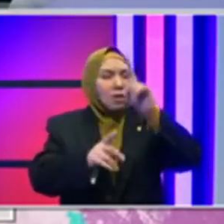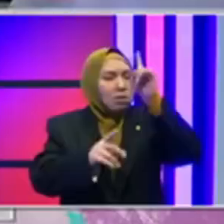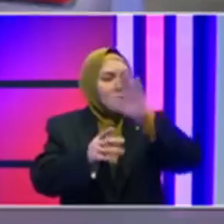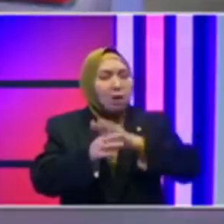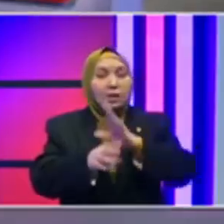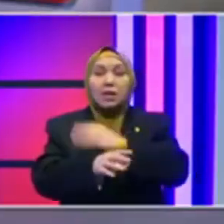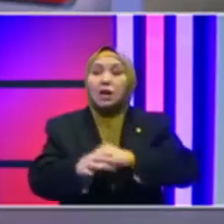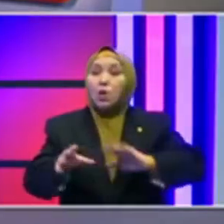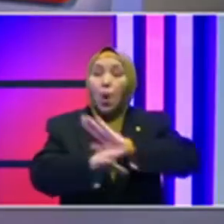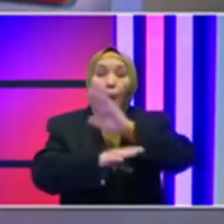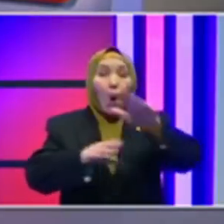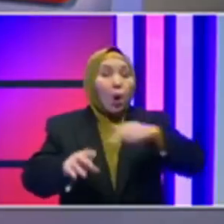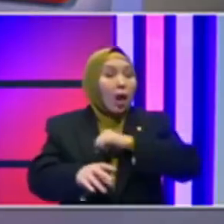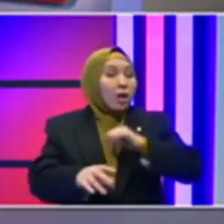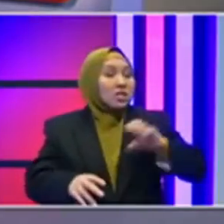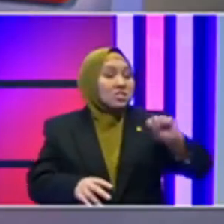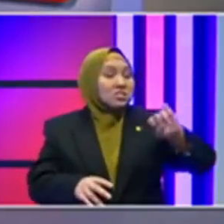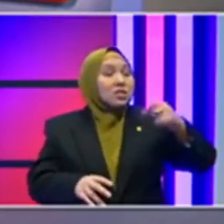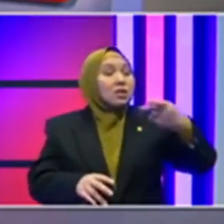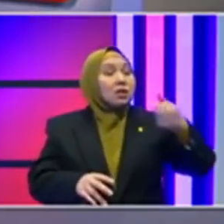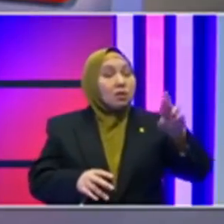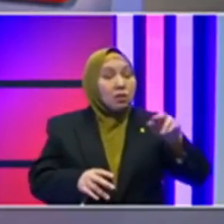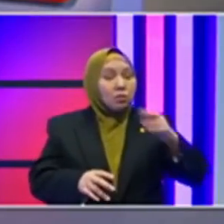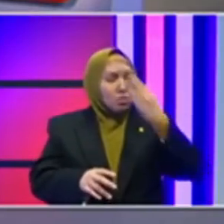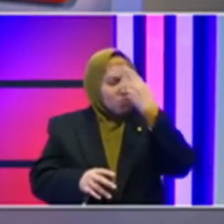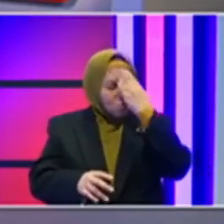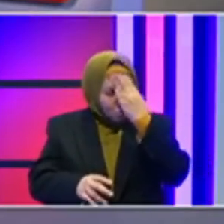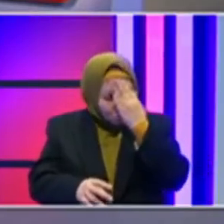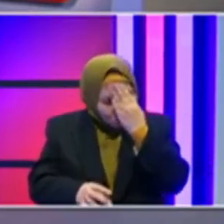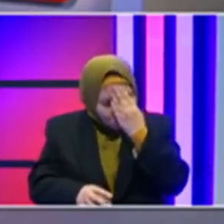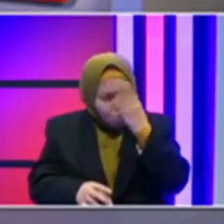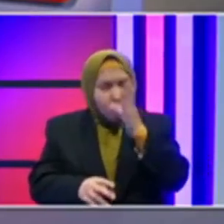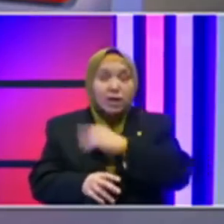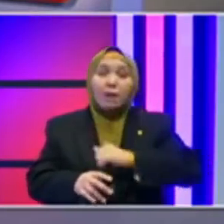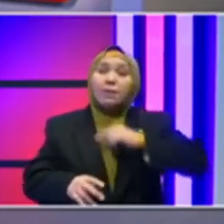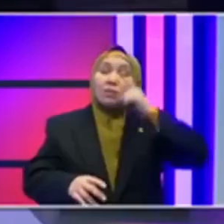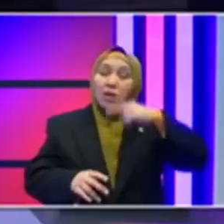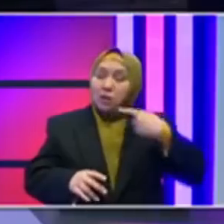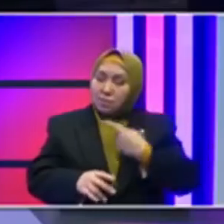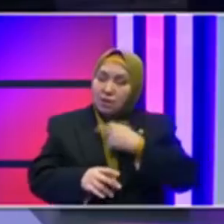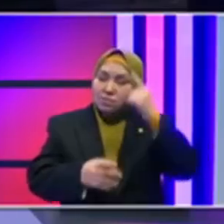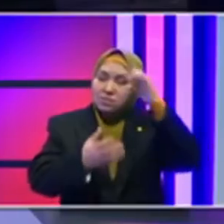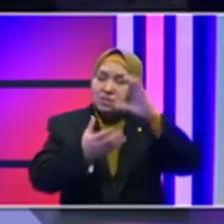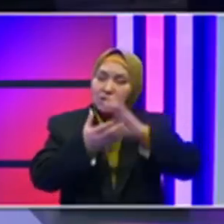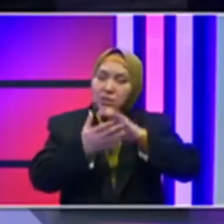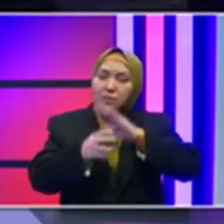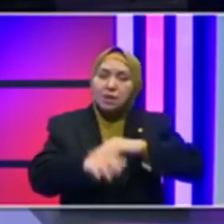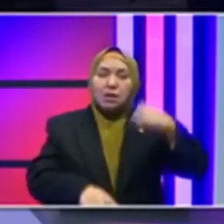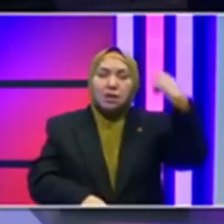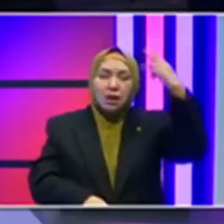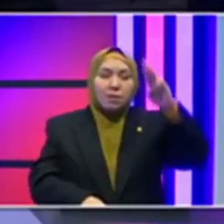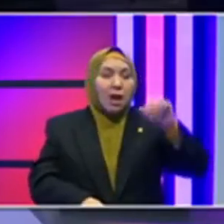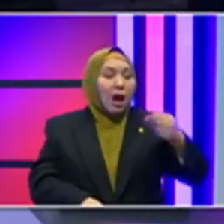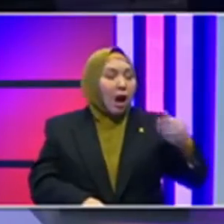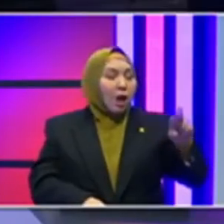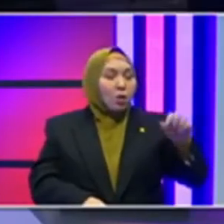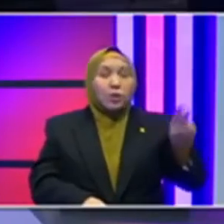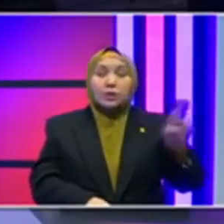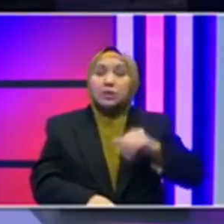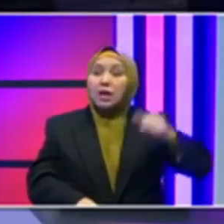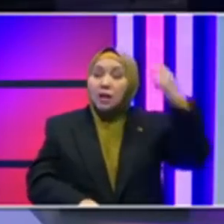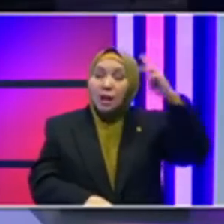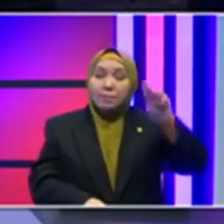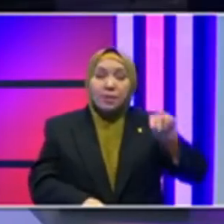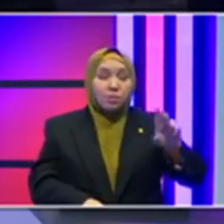tukang sihir itu merunduk sujud bersaya berkata kami percaya kepada Tuhannya Harun dan juga Musa